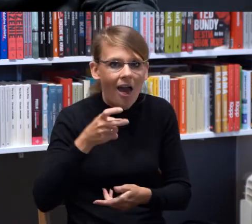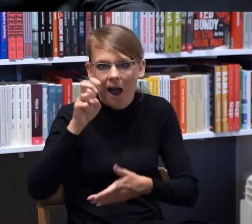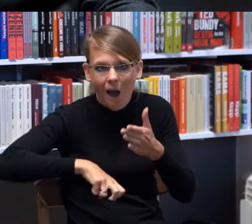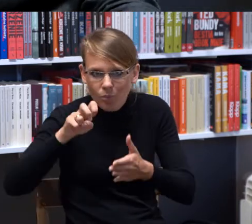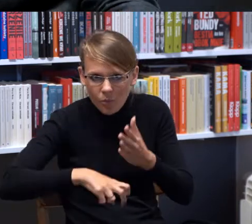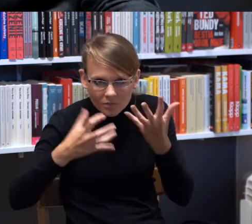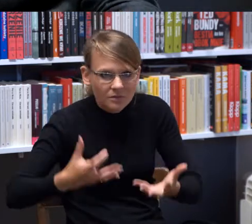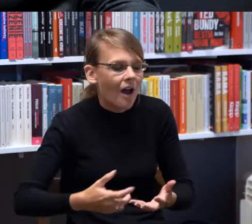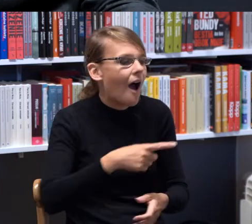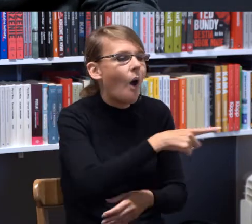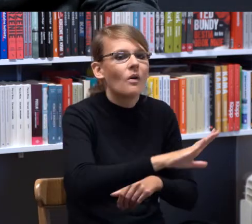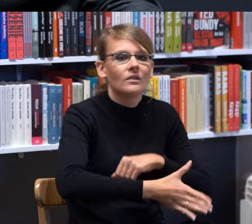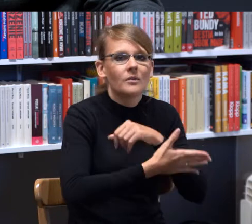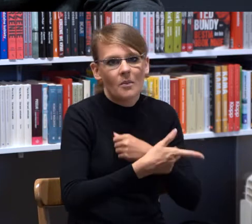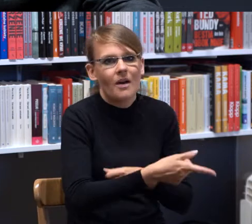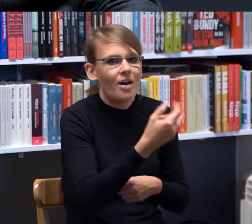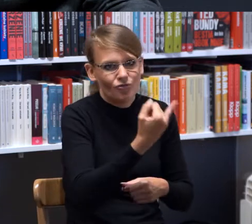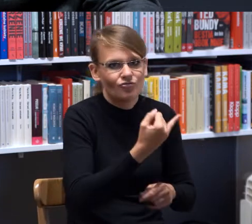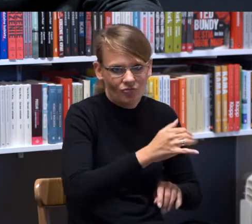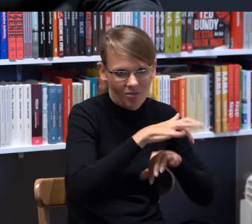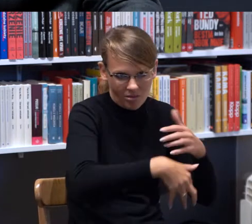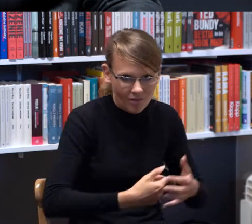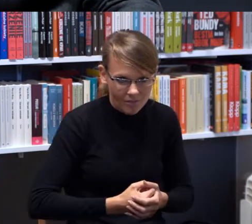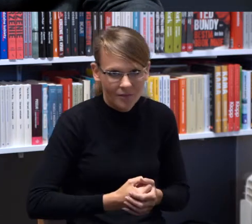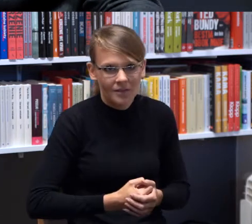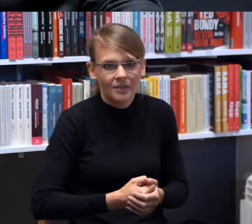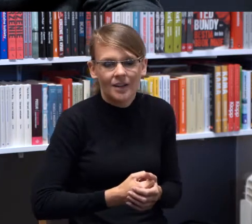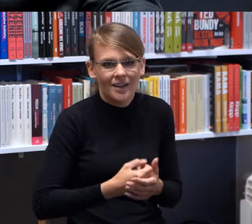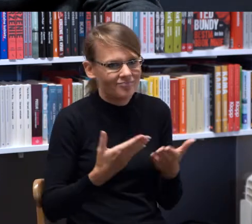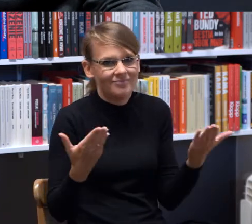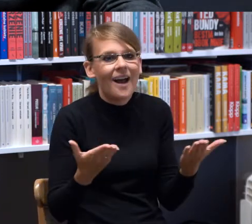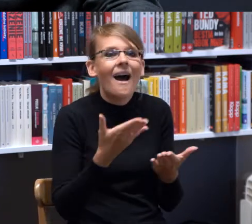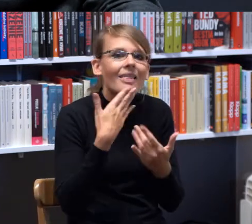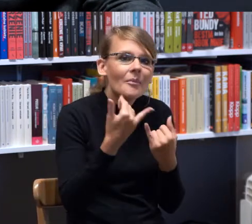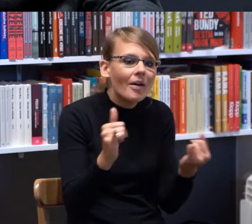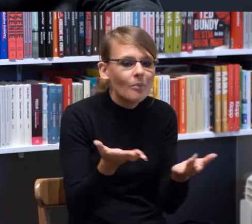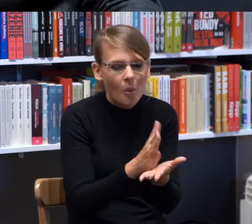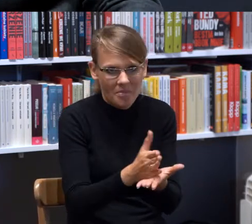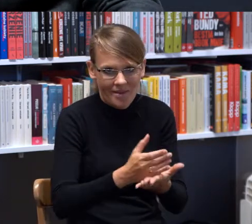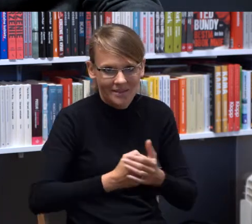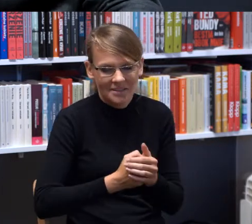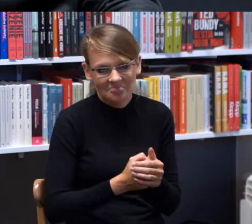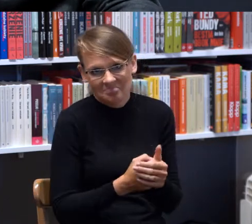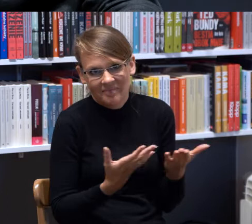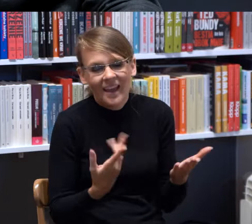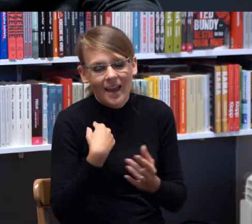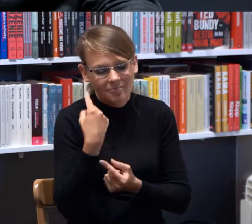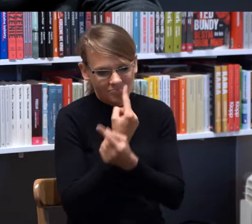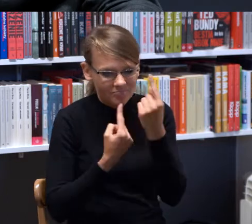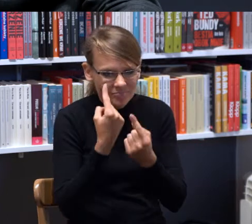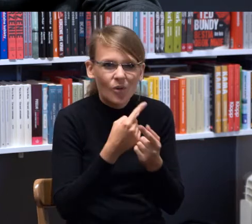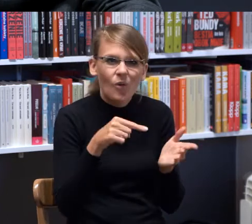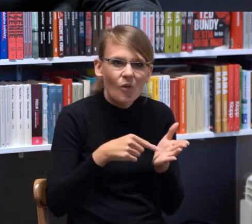to są, wspierają pedofili, nie? I nie ma jakby nic pomiędzy w tych komentarzach często. I sobie pomyślałam, że właśnie wchodzenie w tę